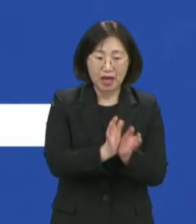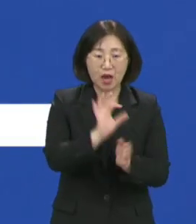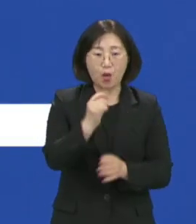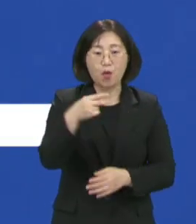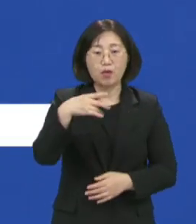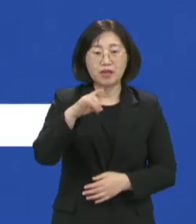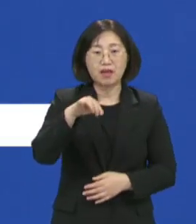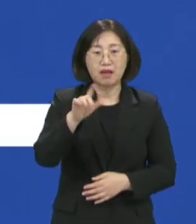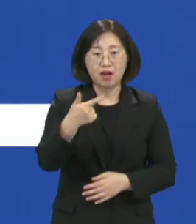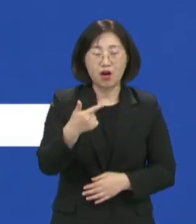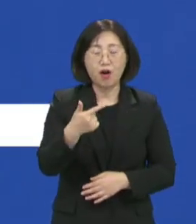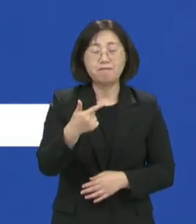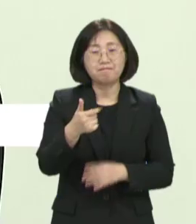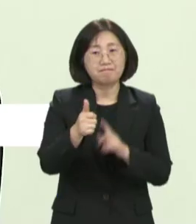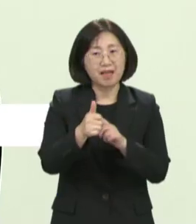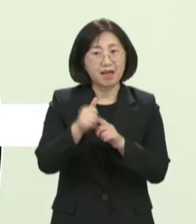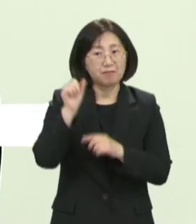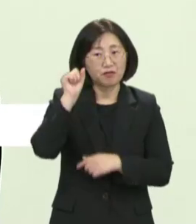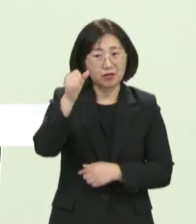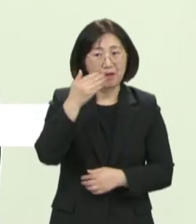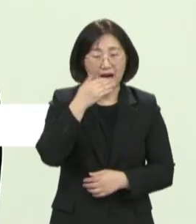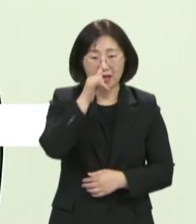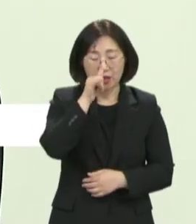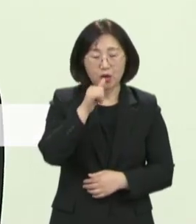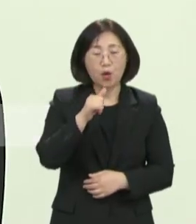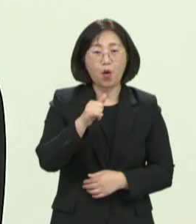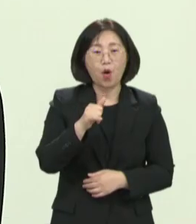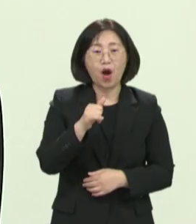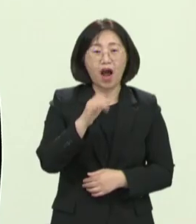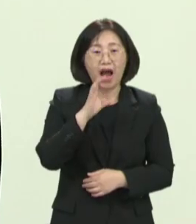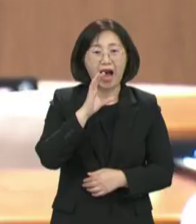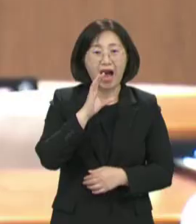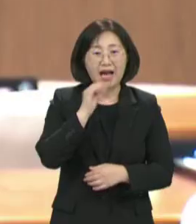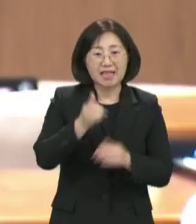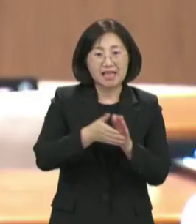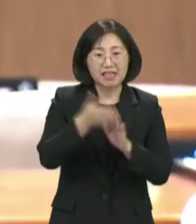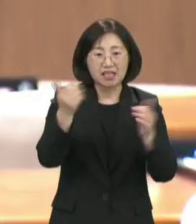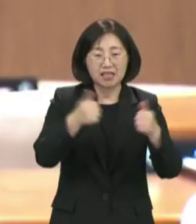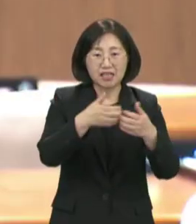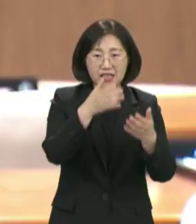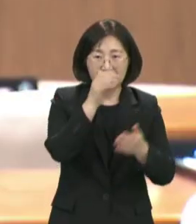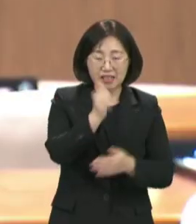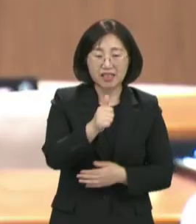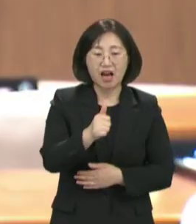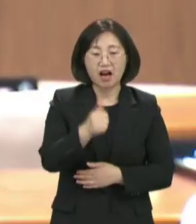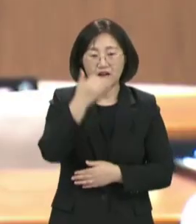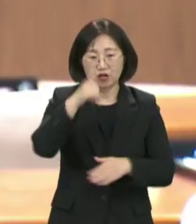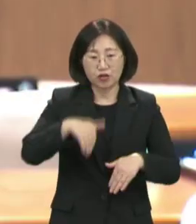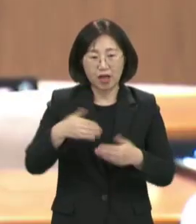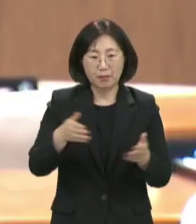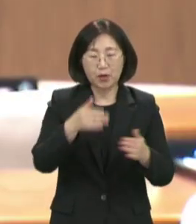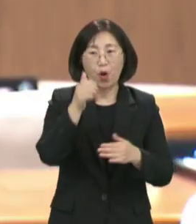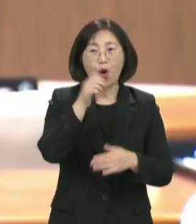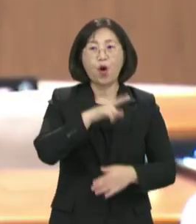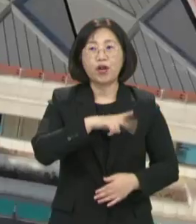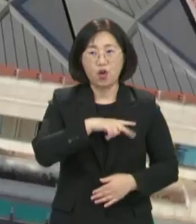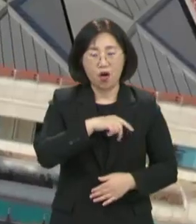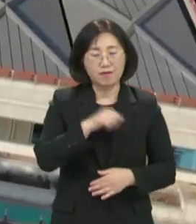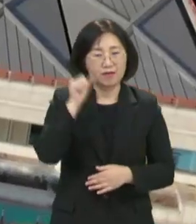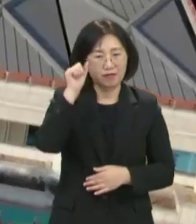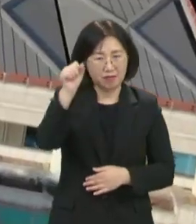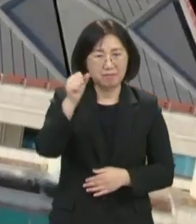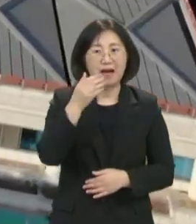전 시장의 출마가 유력한 가운데 김희영 전 아산시의회 의장과 안창원 현 충남 도의원 등이 물망에 오르고